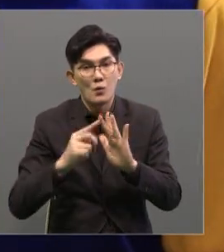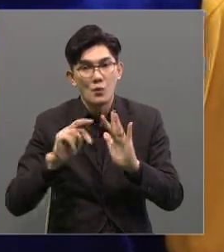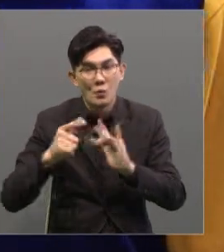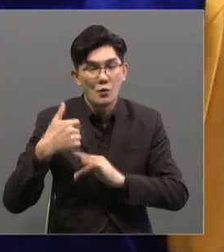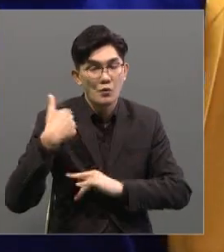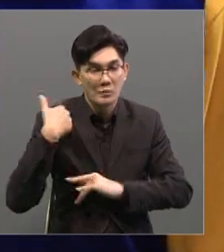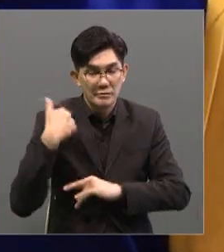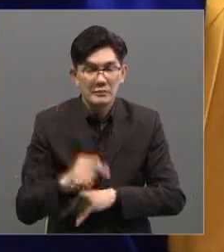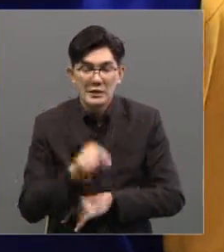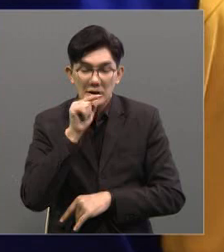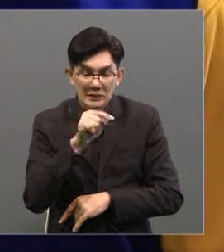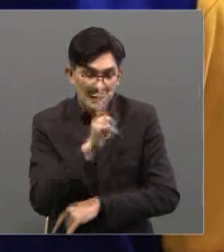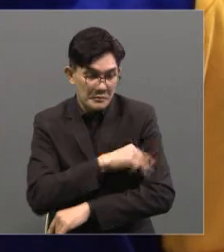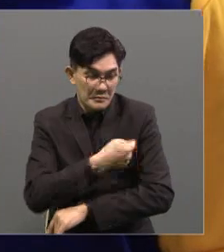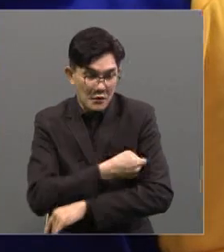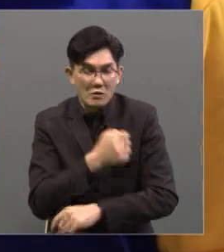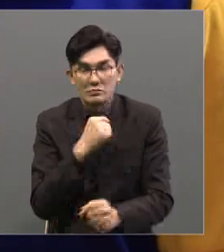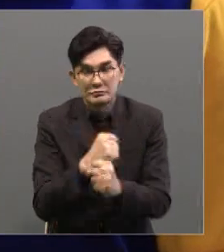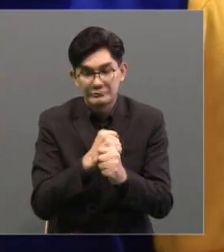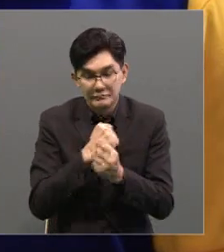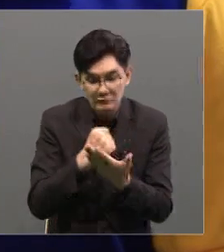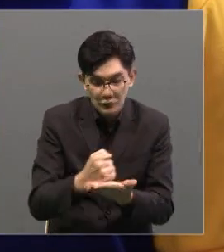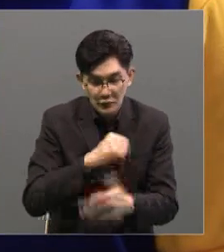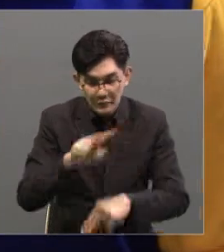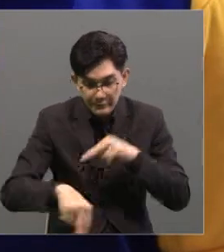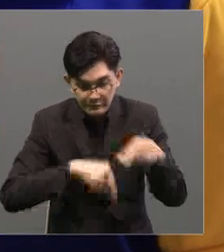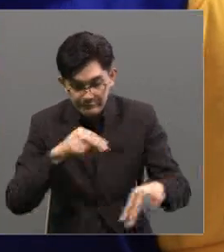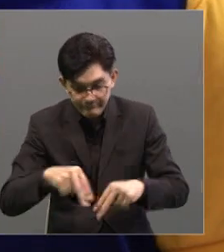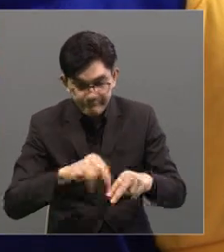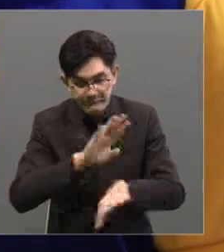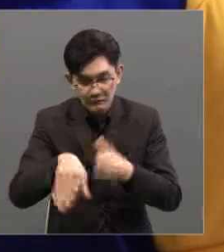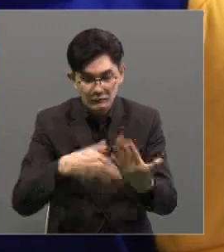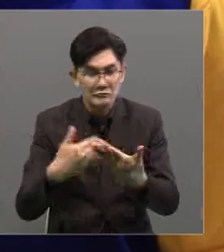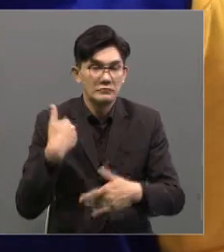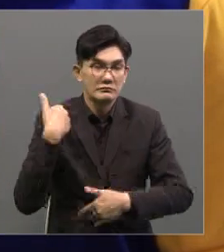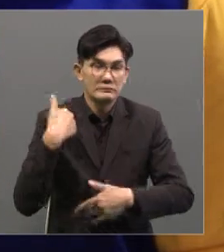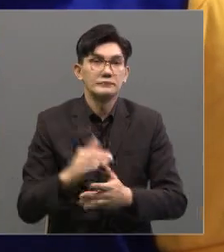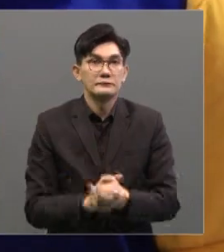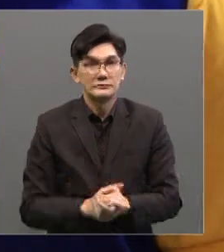ารณสุขอำเภอท่าวุ้งเนี่ยได้เข้าไปดูแลพี่น้องประชาชนทั้งหมดแล้วนะ